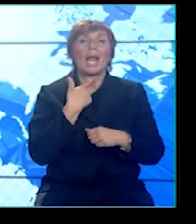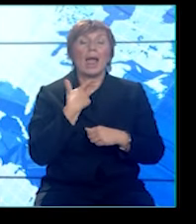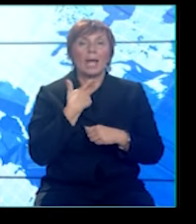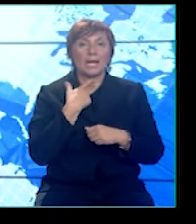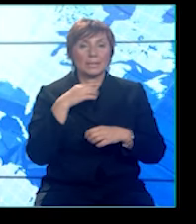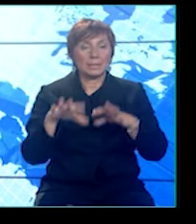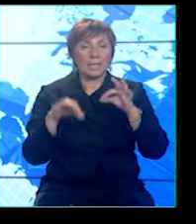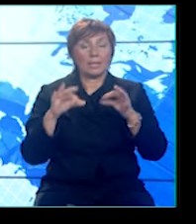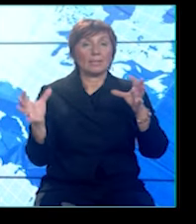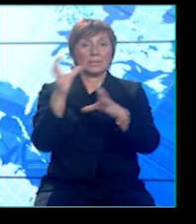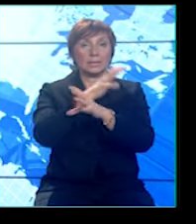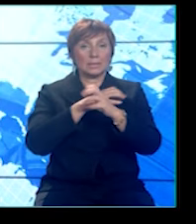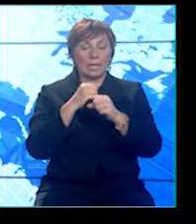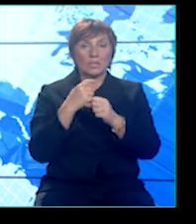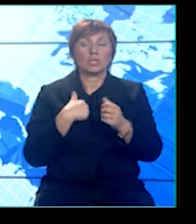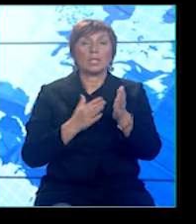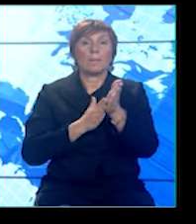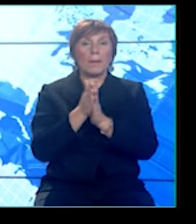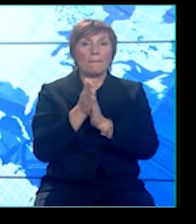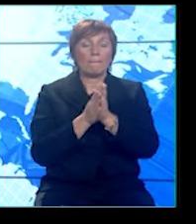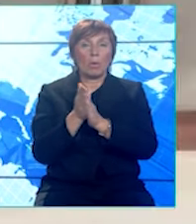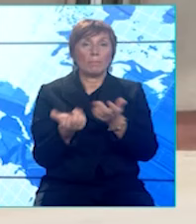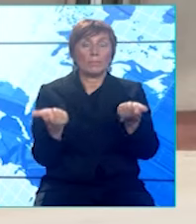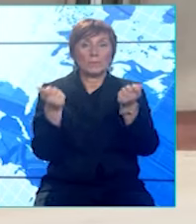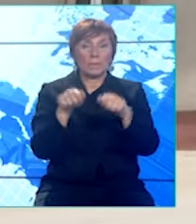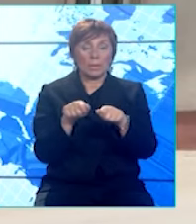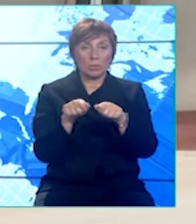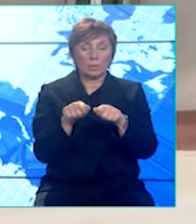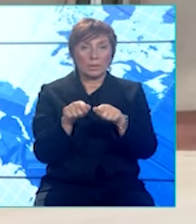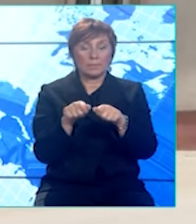je završeno. Molim vas, zaključajte.